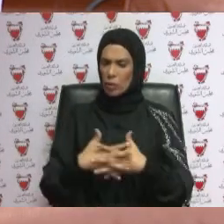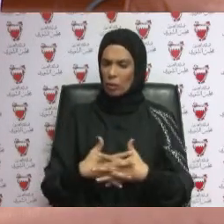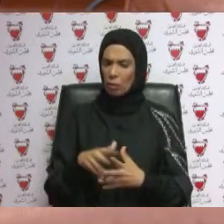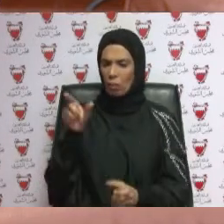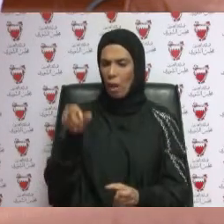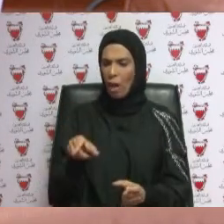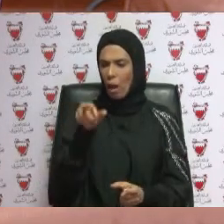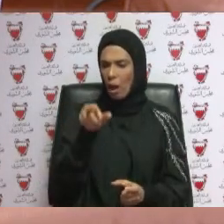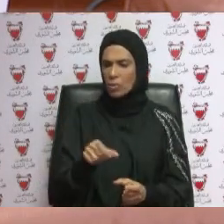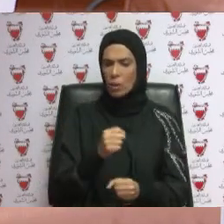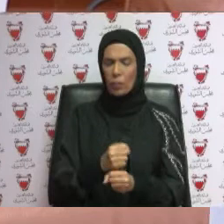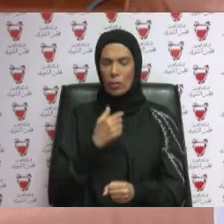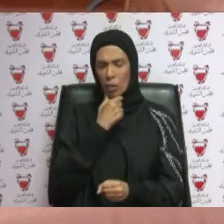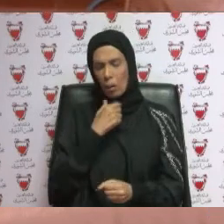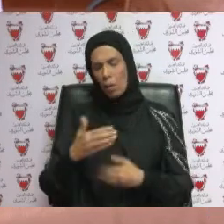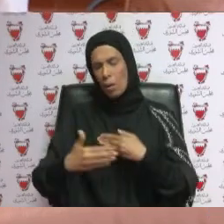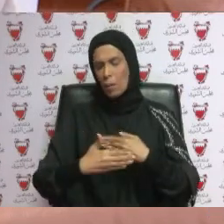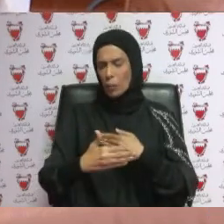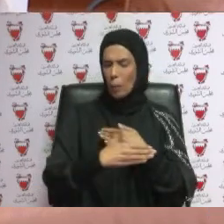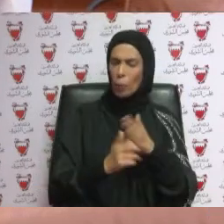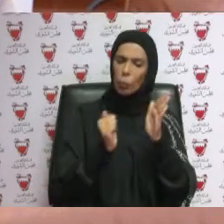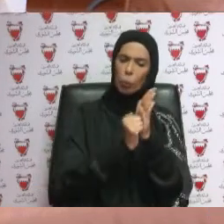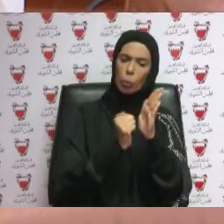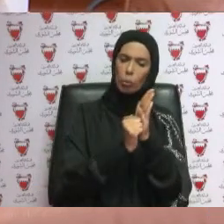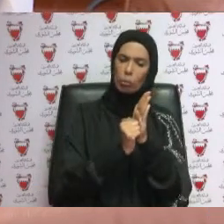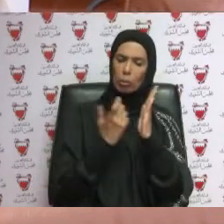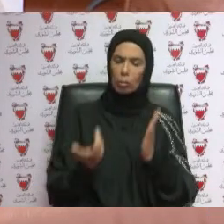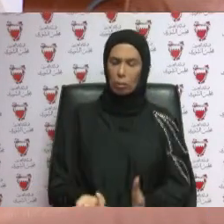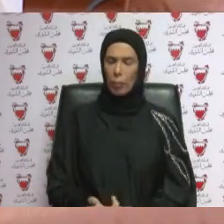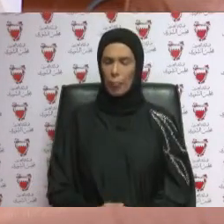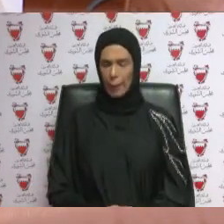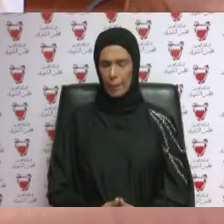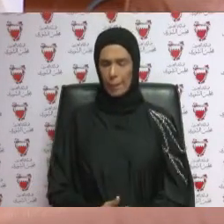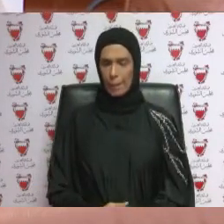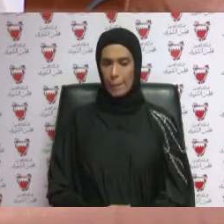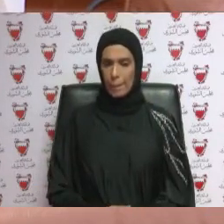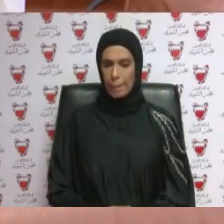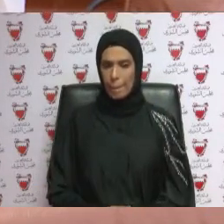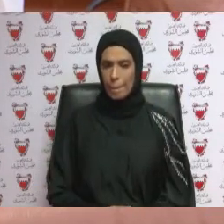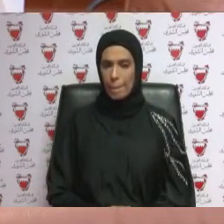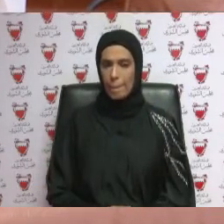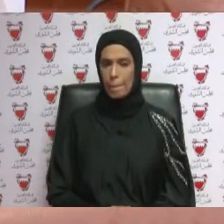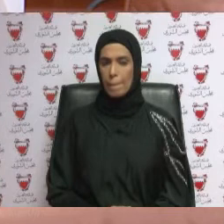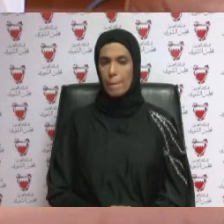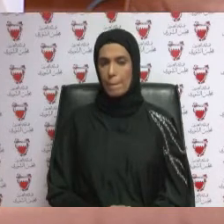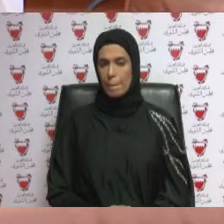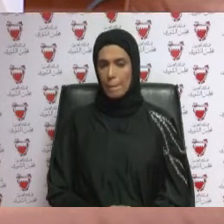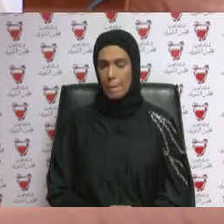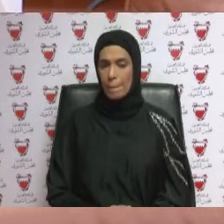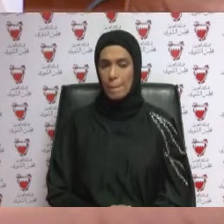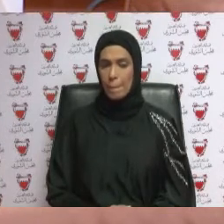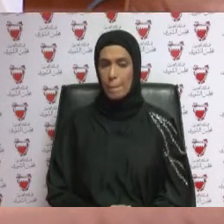العمالة الأجنبية لهم في الأحياء السكنية لهم، ولكن هناك الحقيقة يمكن يعني لفت